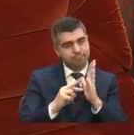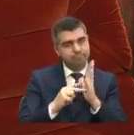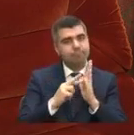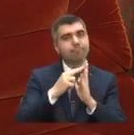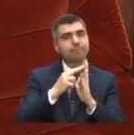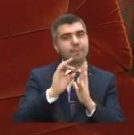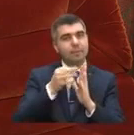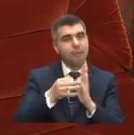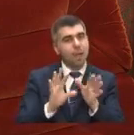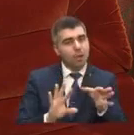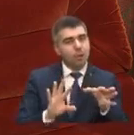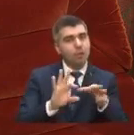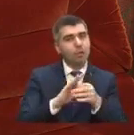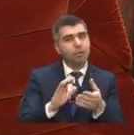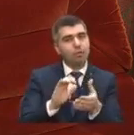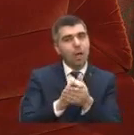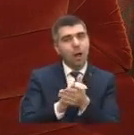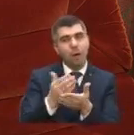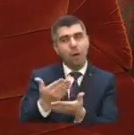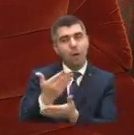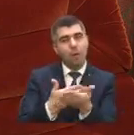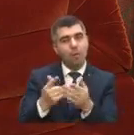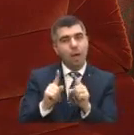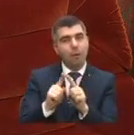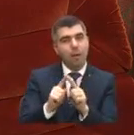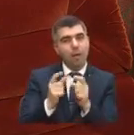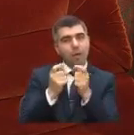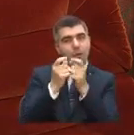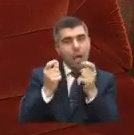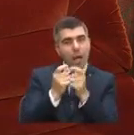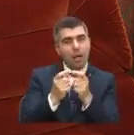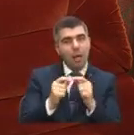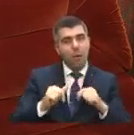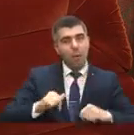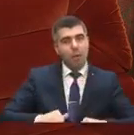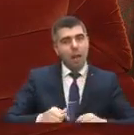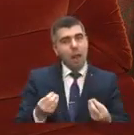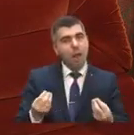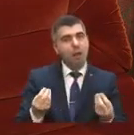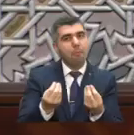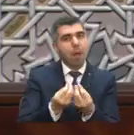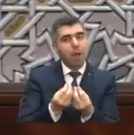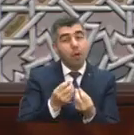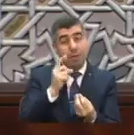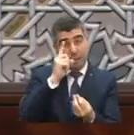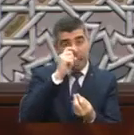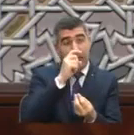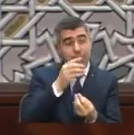التشاركيه او الشراكه القطاع الخاص العام باش ننجو العديد من المحاور اللي يصعب اليوم.